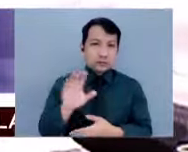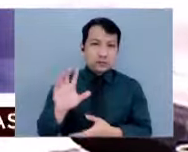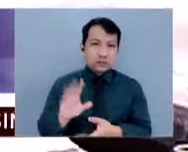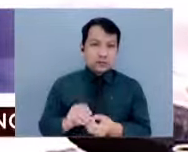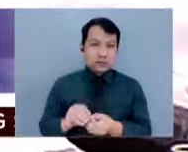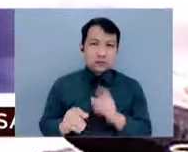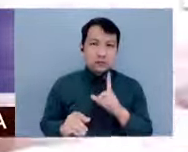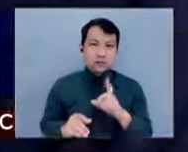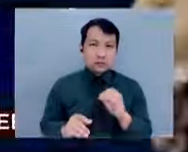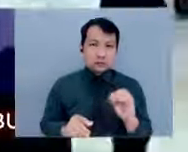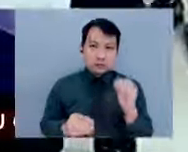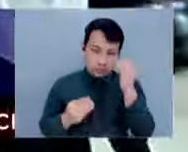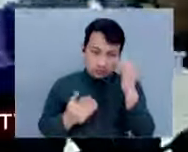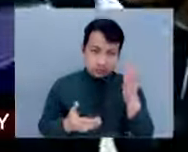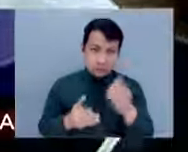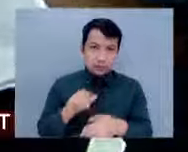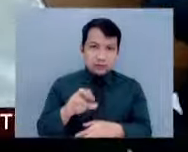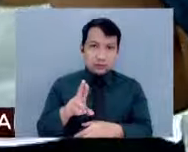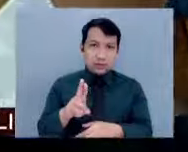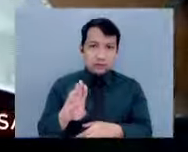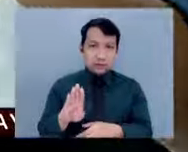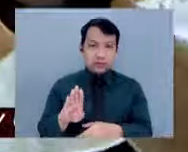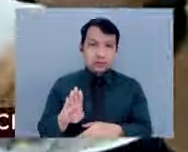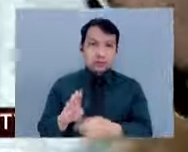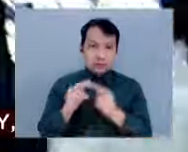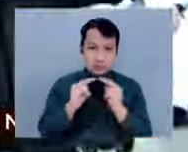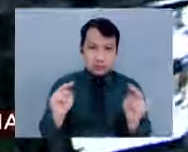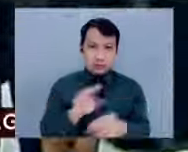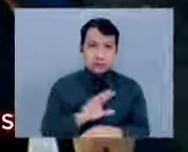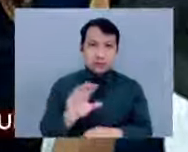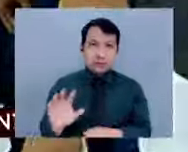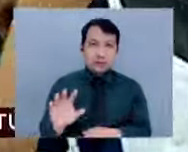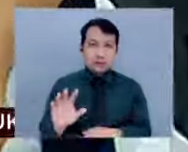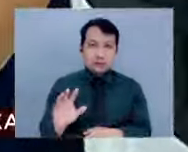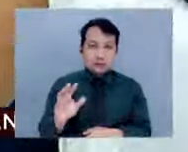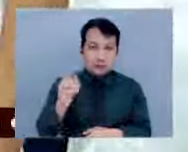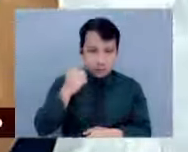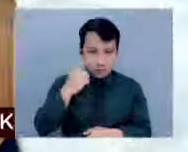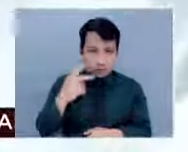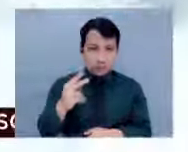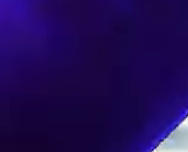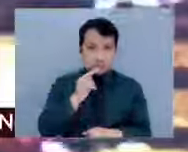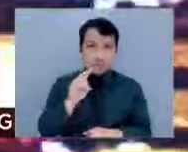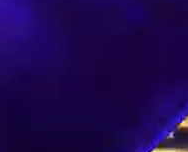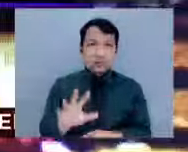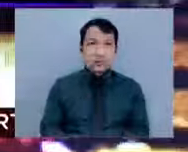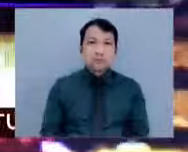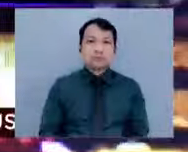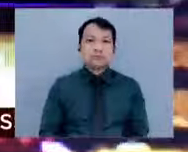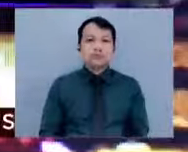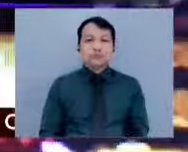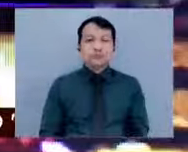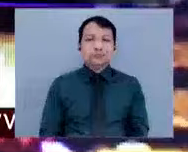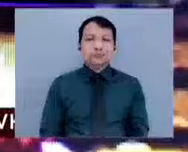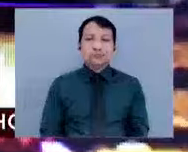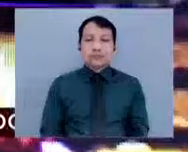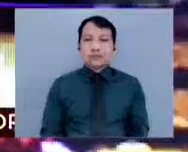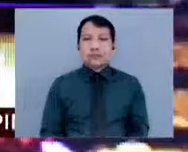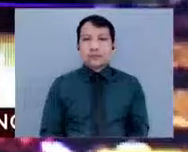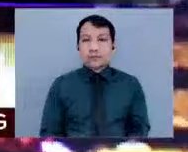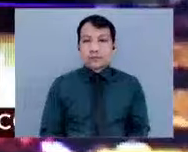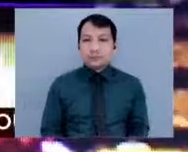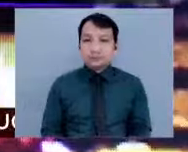at ng LTFRB. Nagbabalita mula sa frontline, Gerard De La Peña, News 5. Naka-heightened alert ang